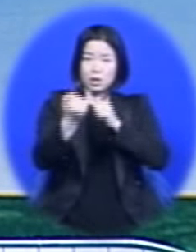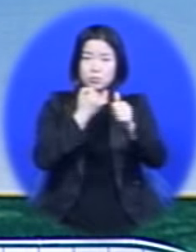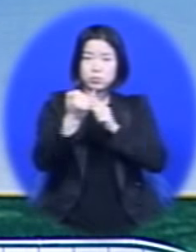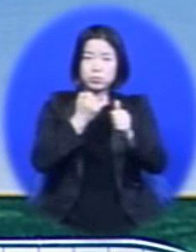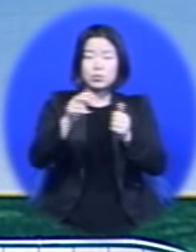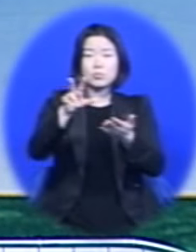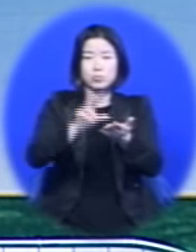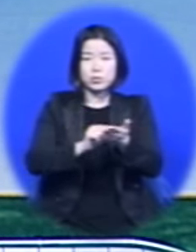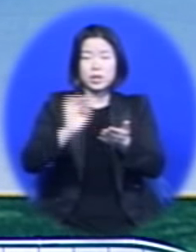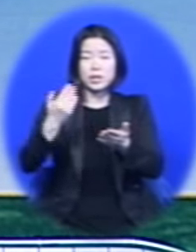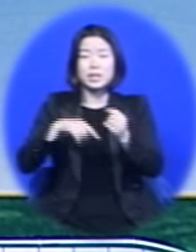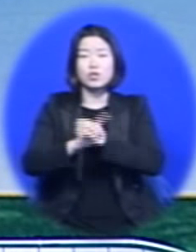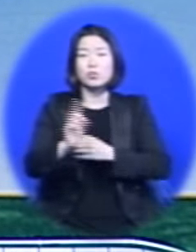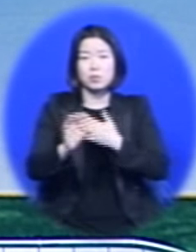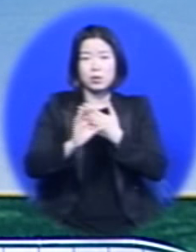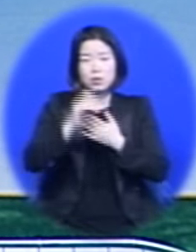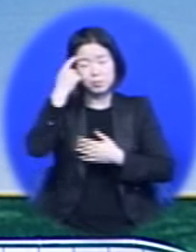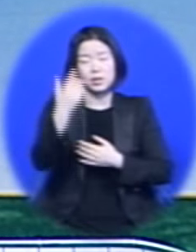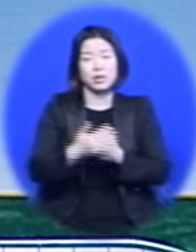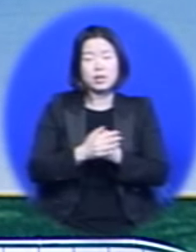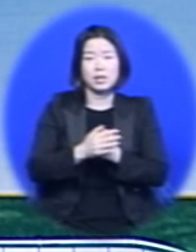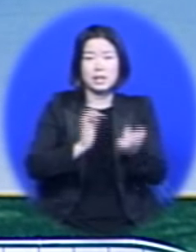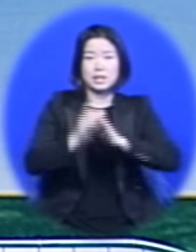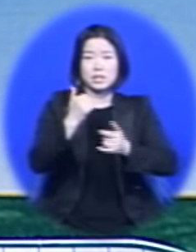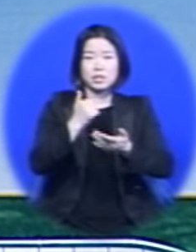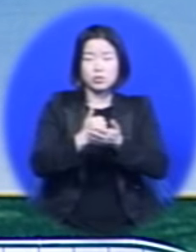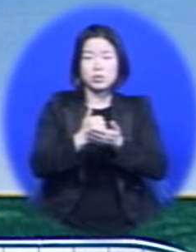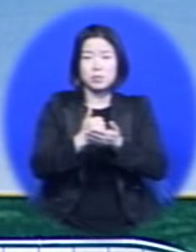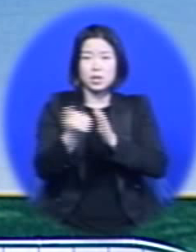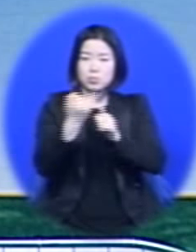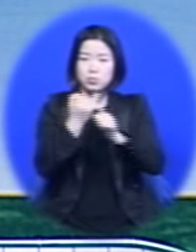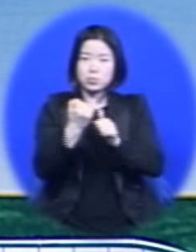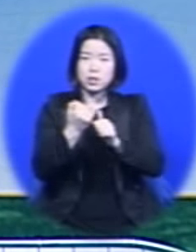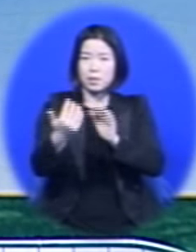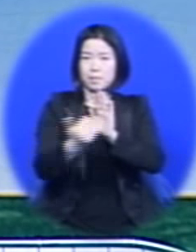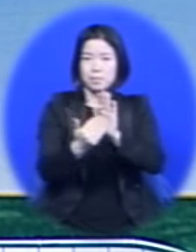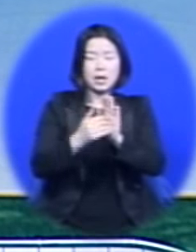부부싸움이 문제가 되는 이유가 뭡니까? 예수님이 부부싸움을 말릴 수 없다는 데 있는 것입니다.